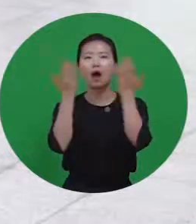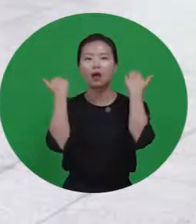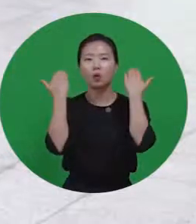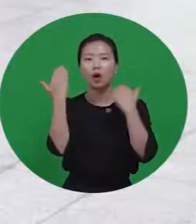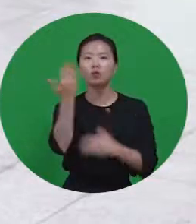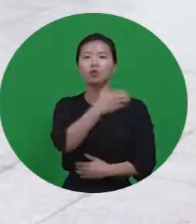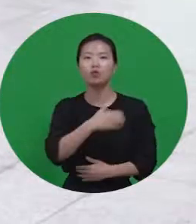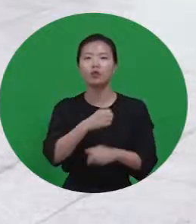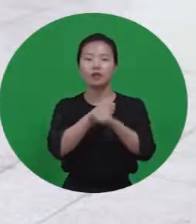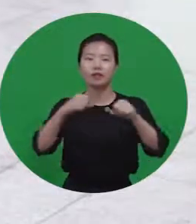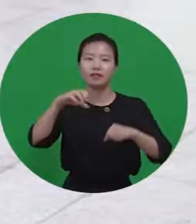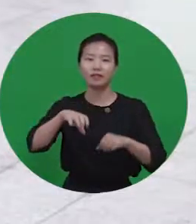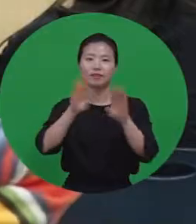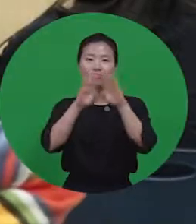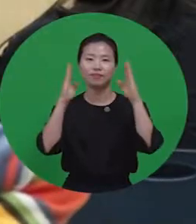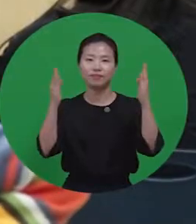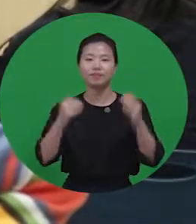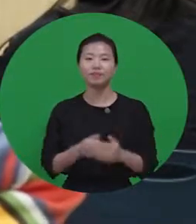강당에서 열렸습니다.